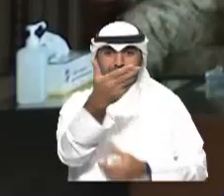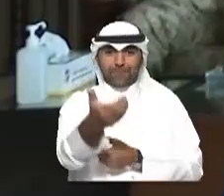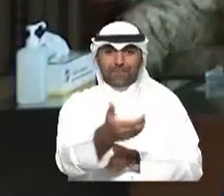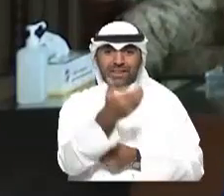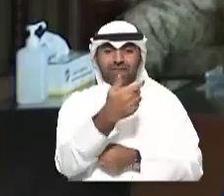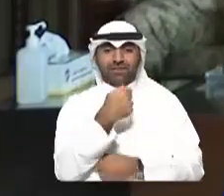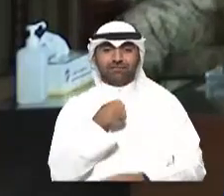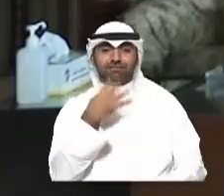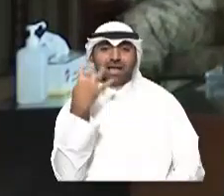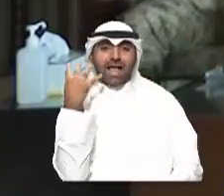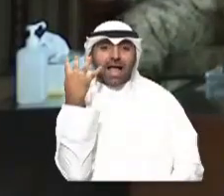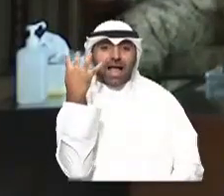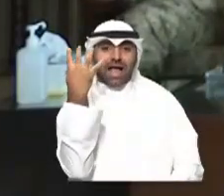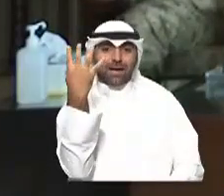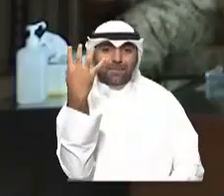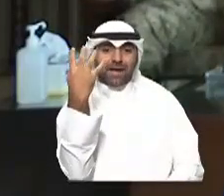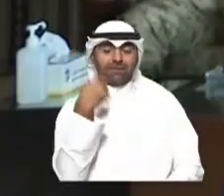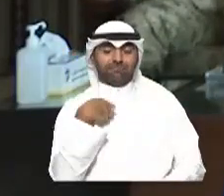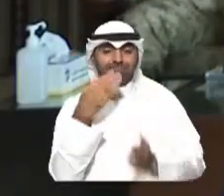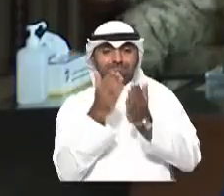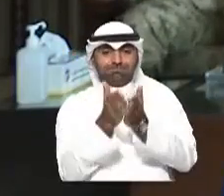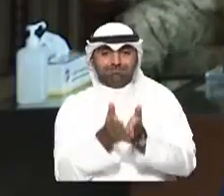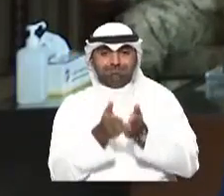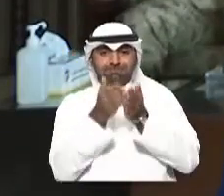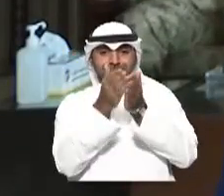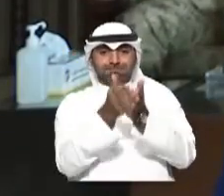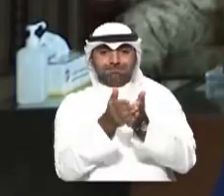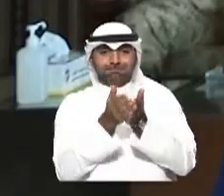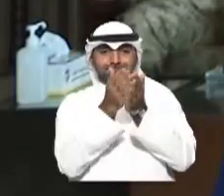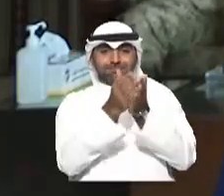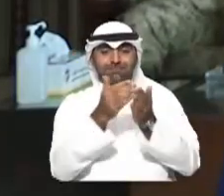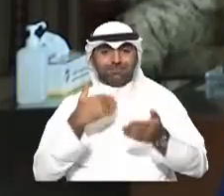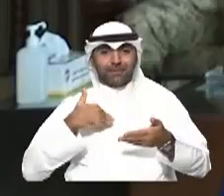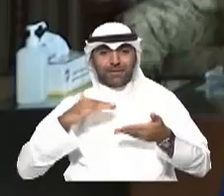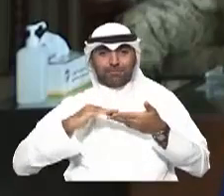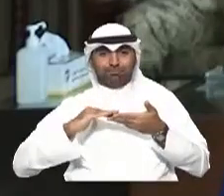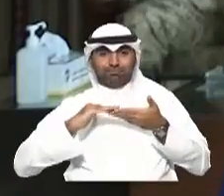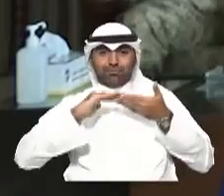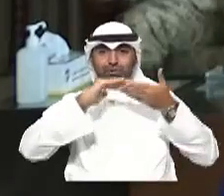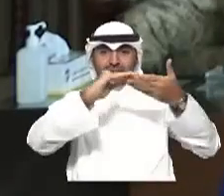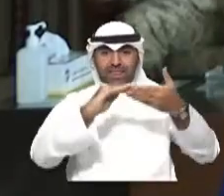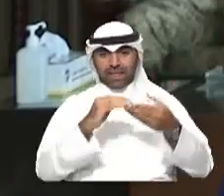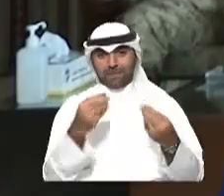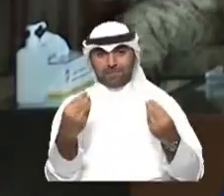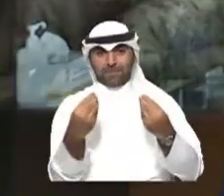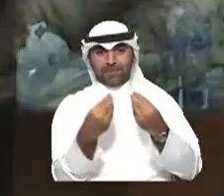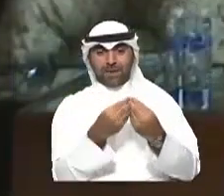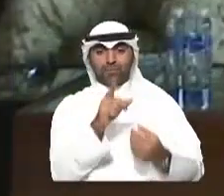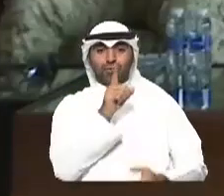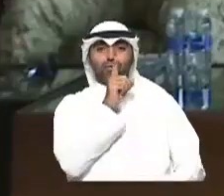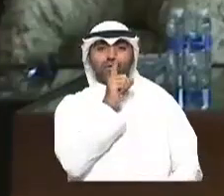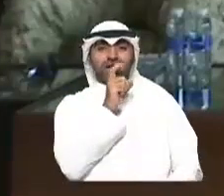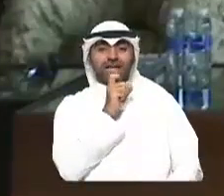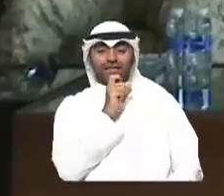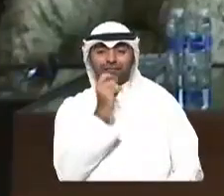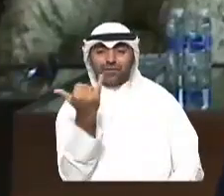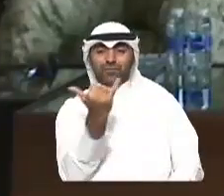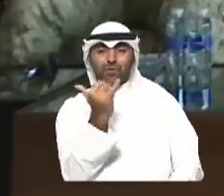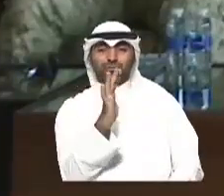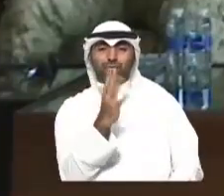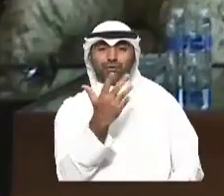الكويت وكفاءة العنصر الكويتي في العاملين في قوة الإطفاء العام. في هذه